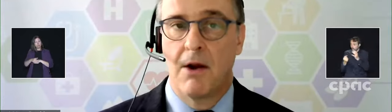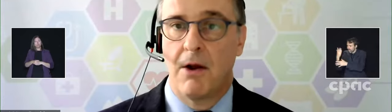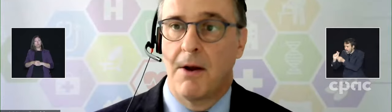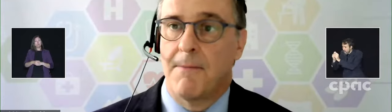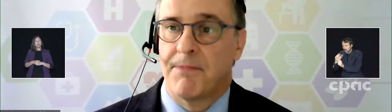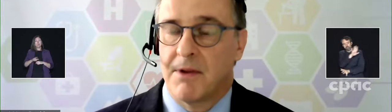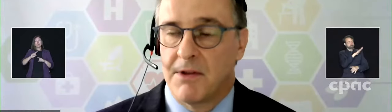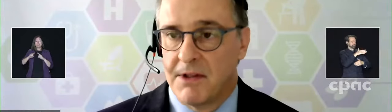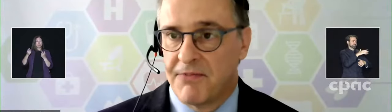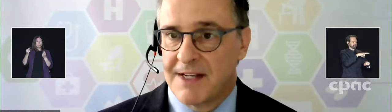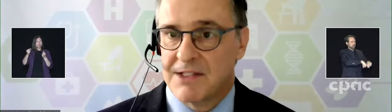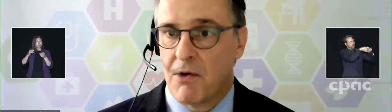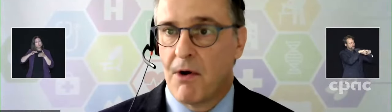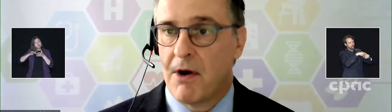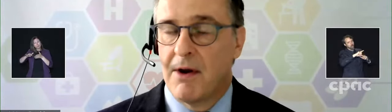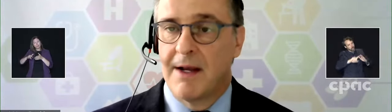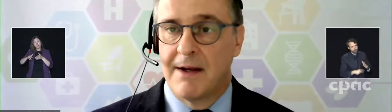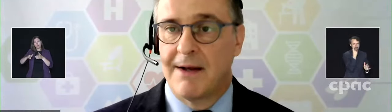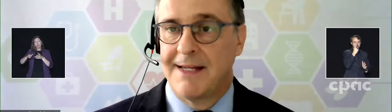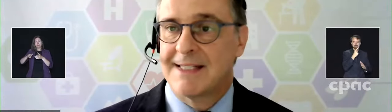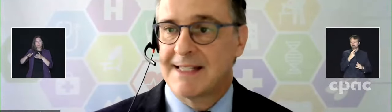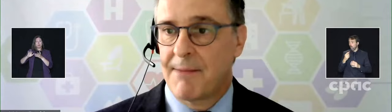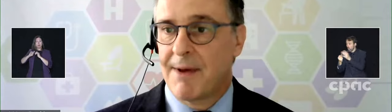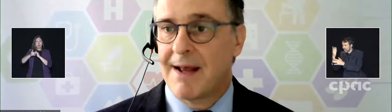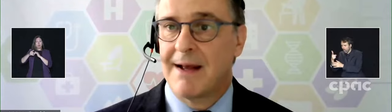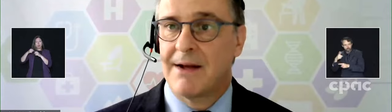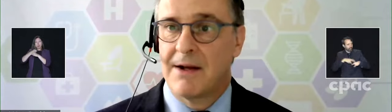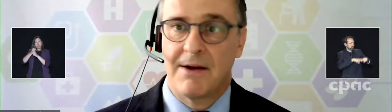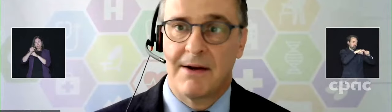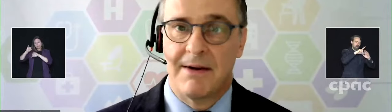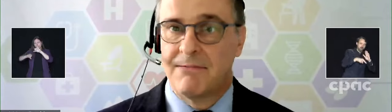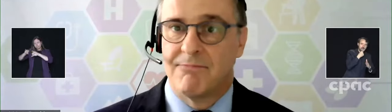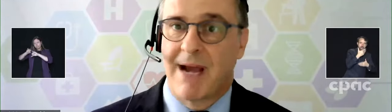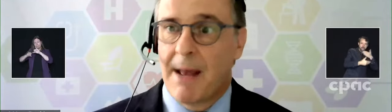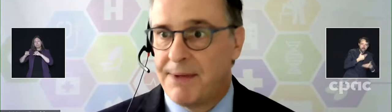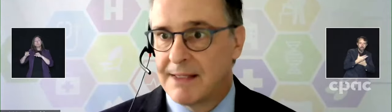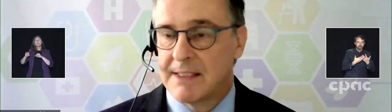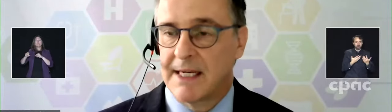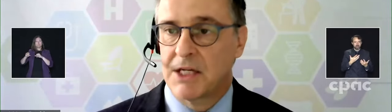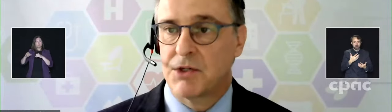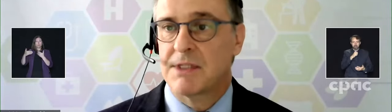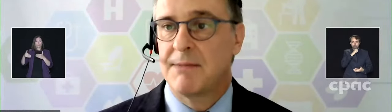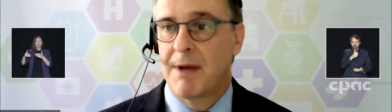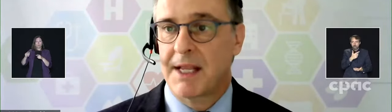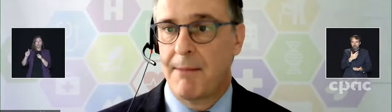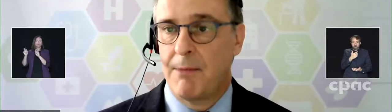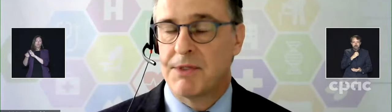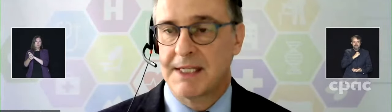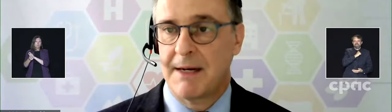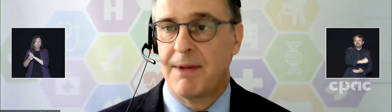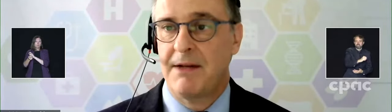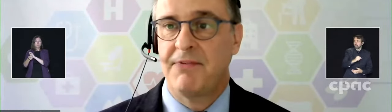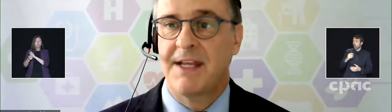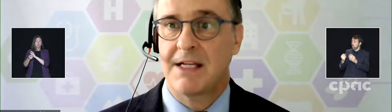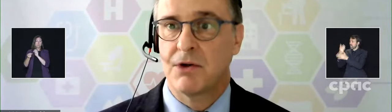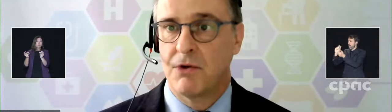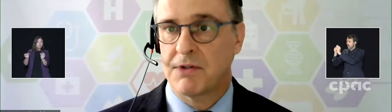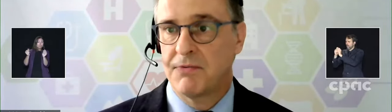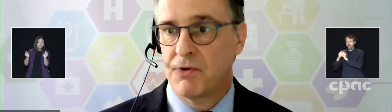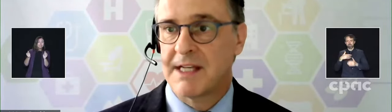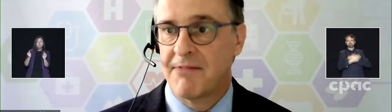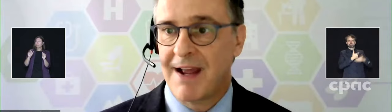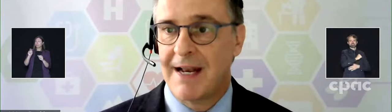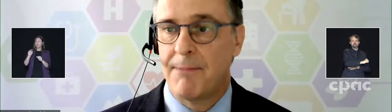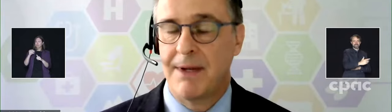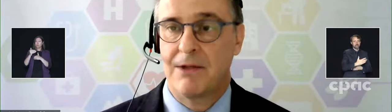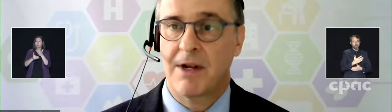de façon nécessairement rapide. C'est quelque chose qui demande quand même une certaine planification. Donc, il faut